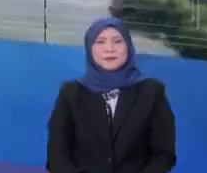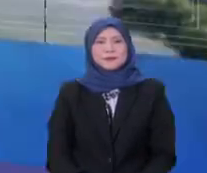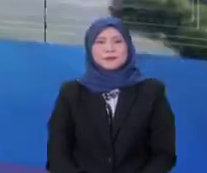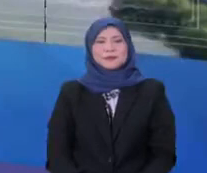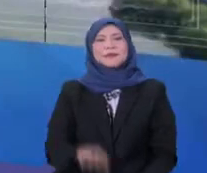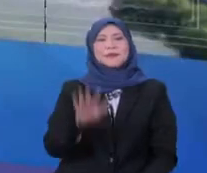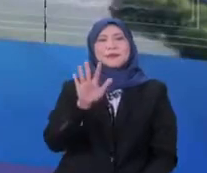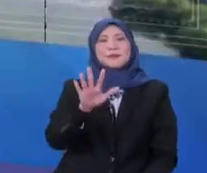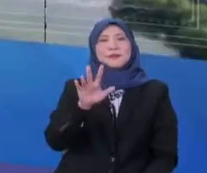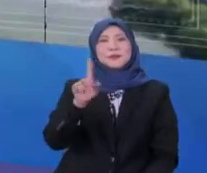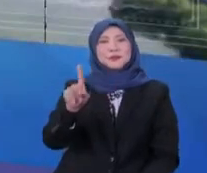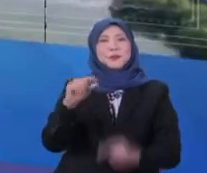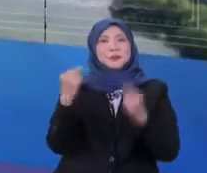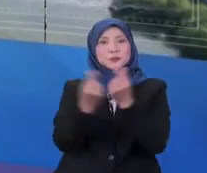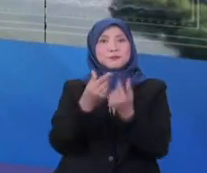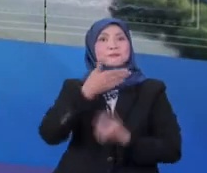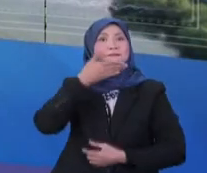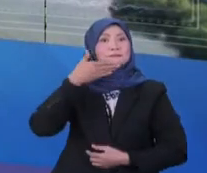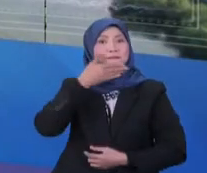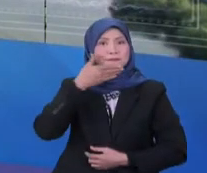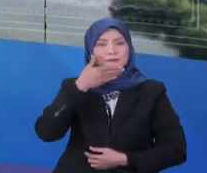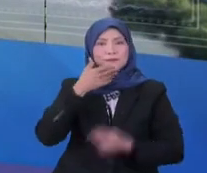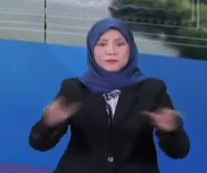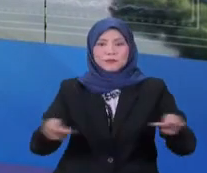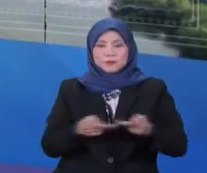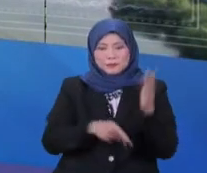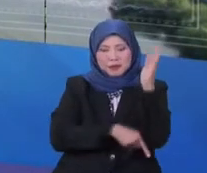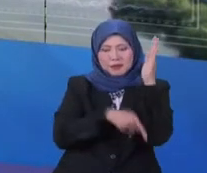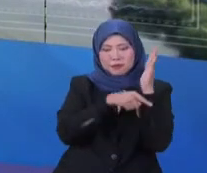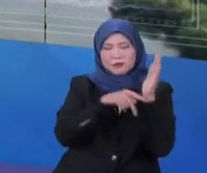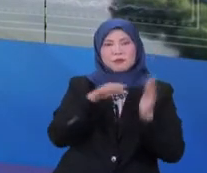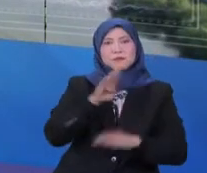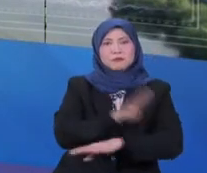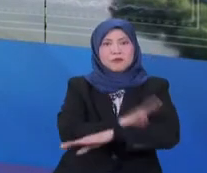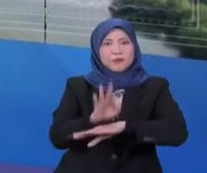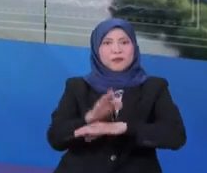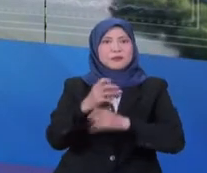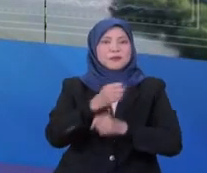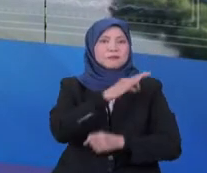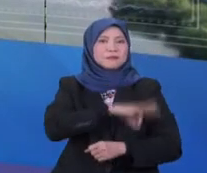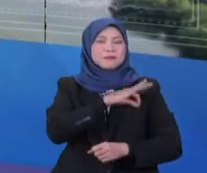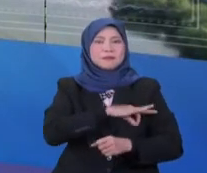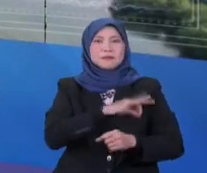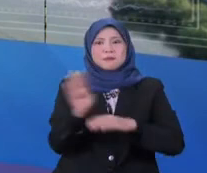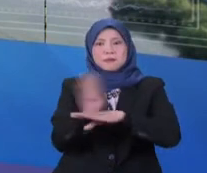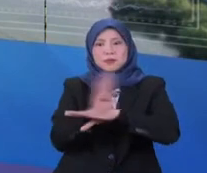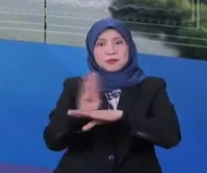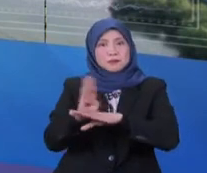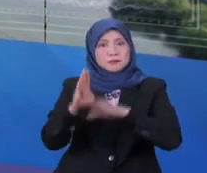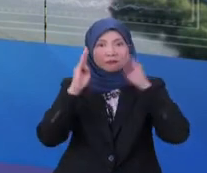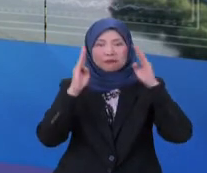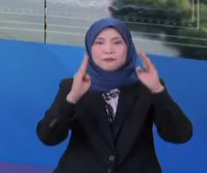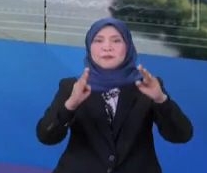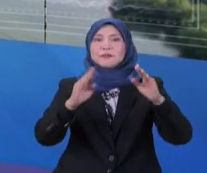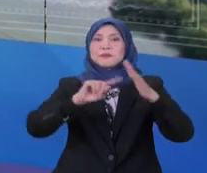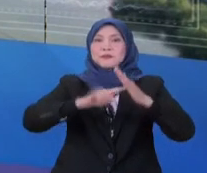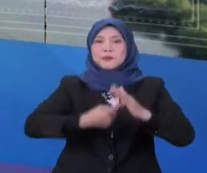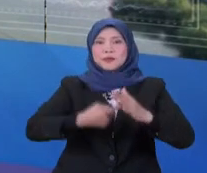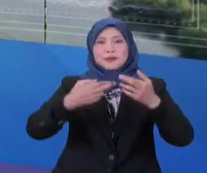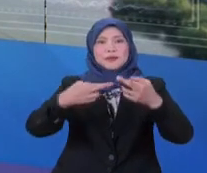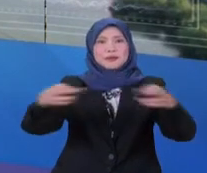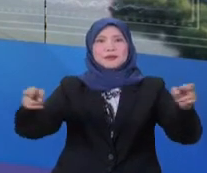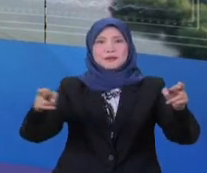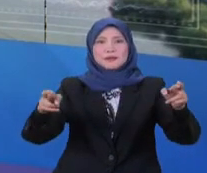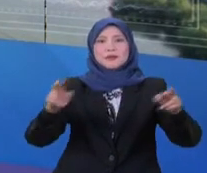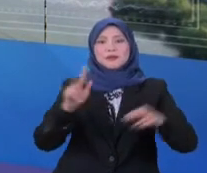Seramai 51 golongan belia di kawasan Parlimen Beaufort mendapat manfaat program Jana Niaga Prihatin sejak ia dilancarkan